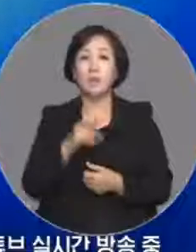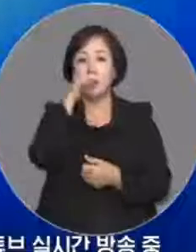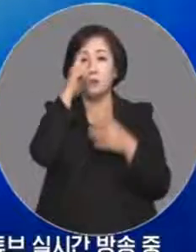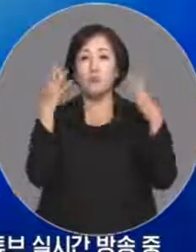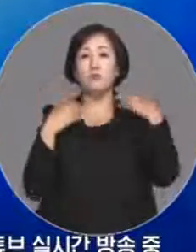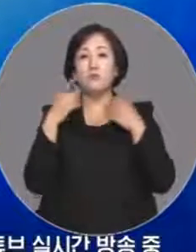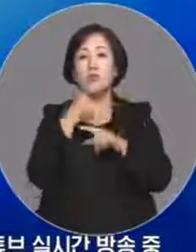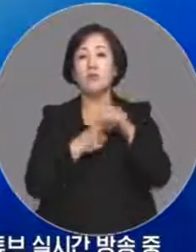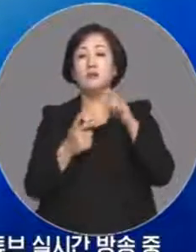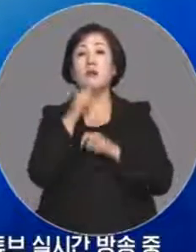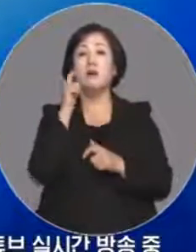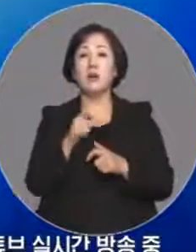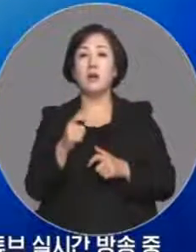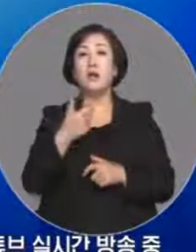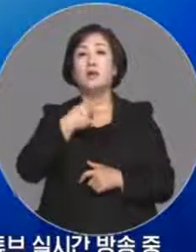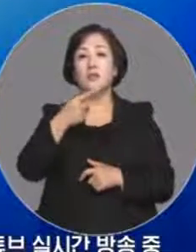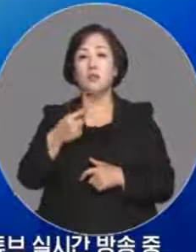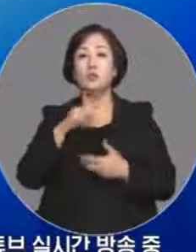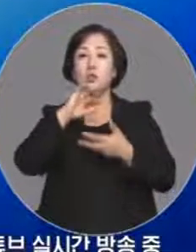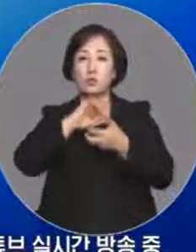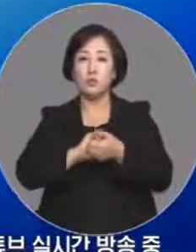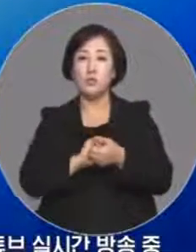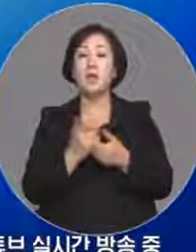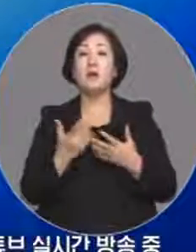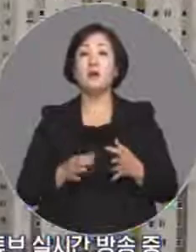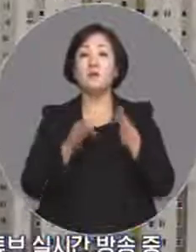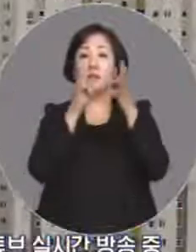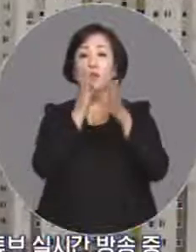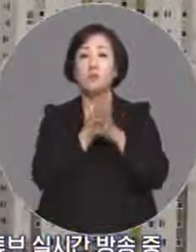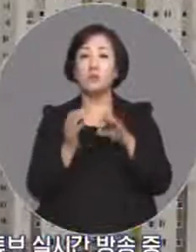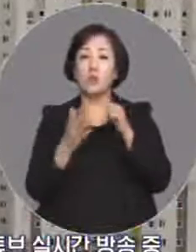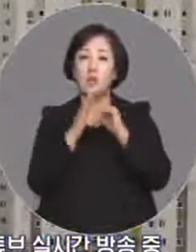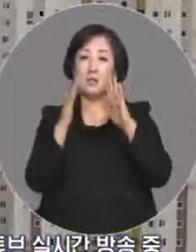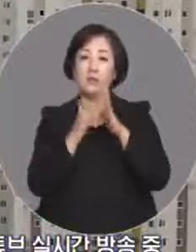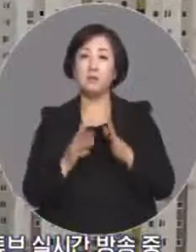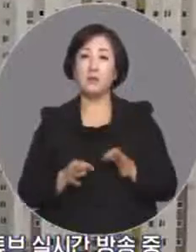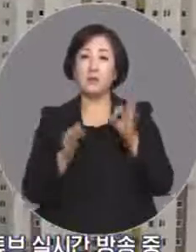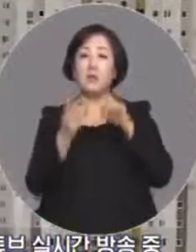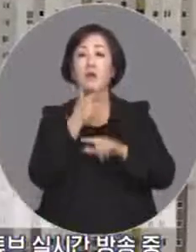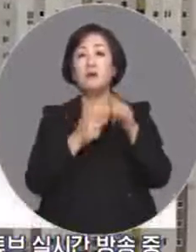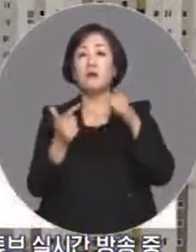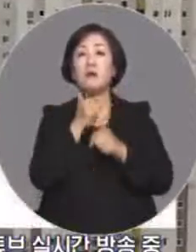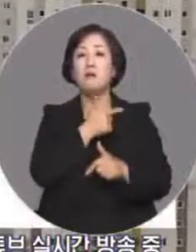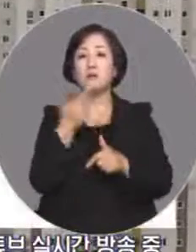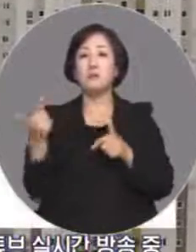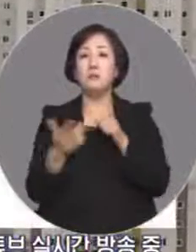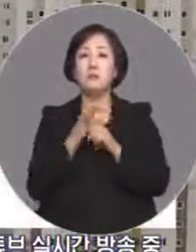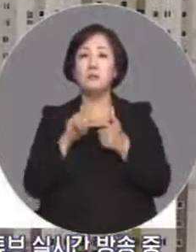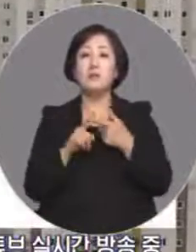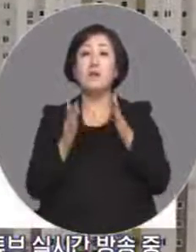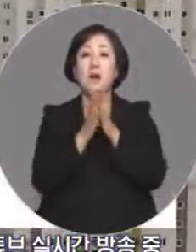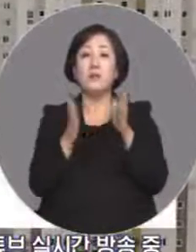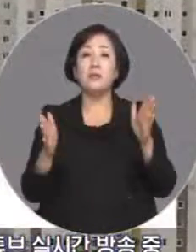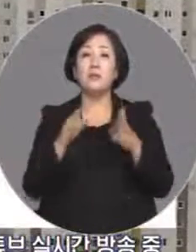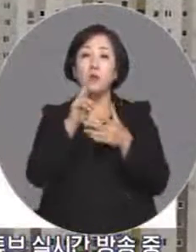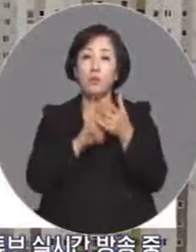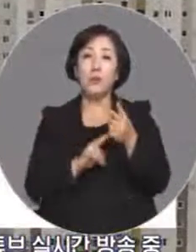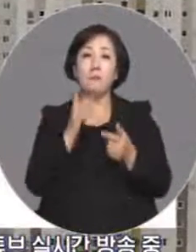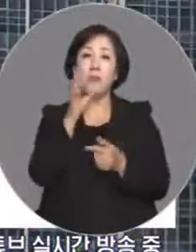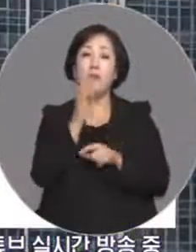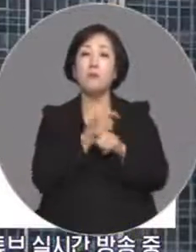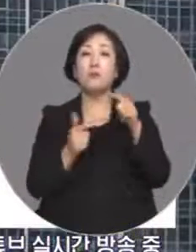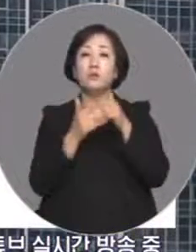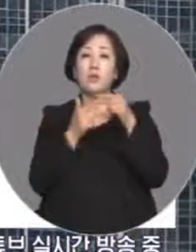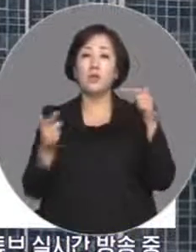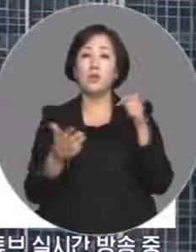정부의 강력한 대출 규제와 금리 인상, 집값 상승에 따른 피로감 등이 겹치며 울산 지역 아파트 매매 수급